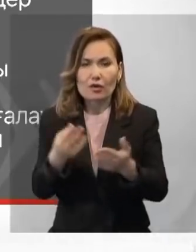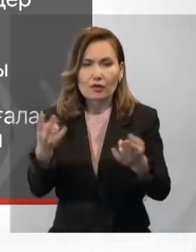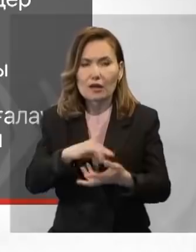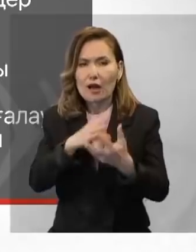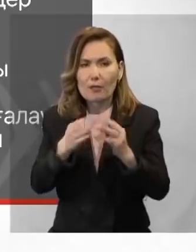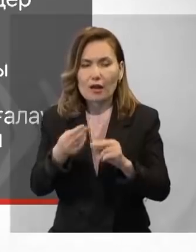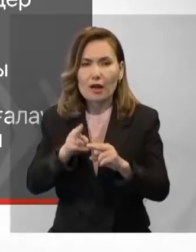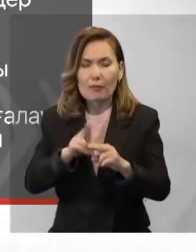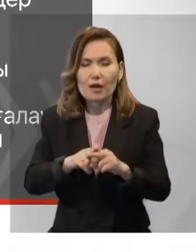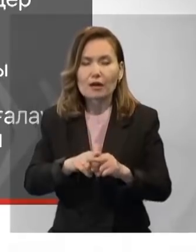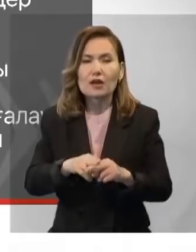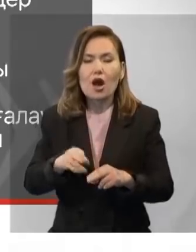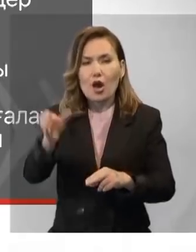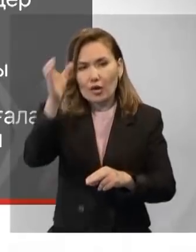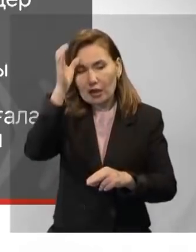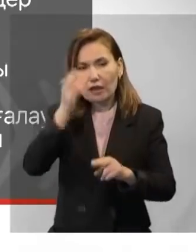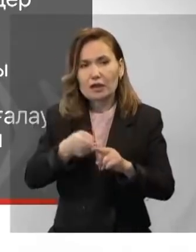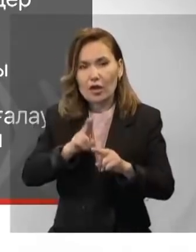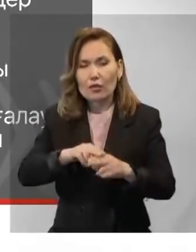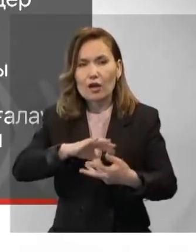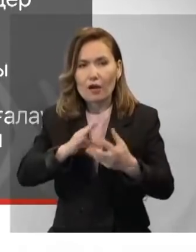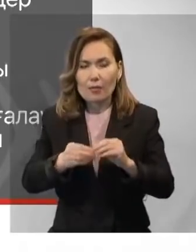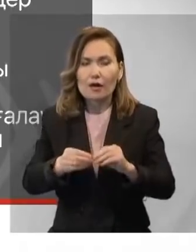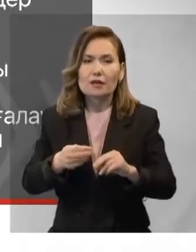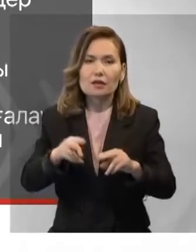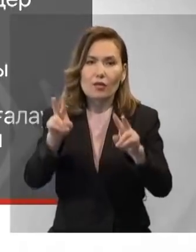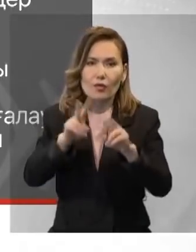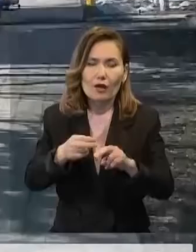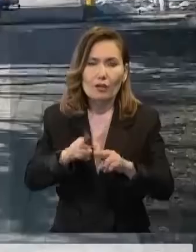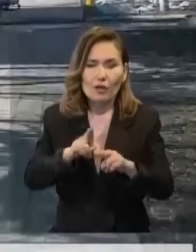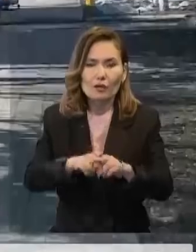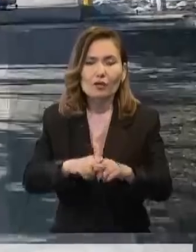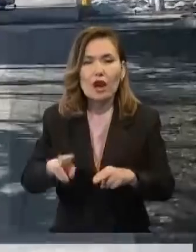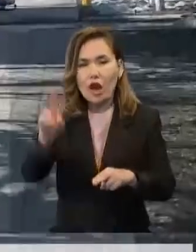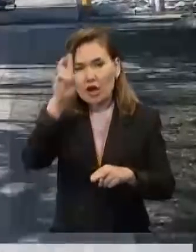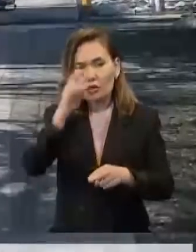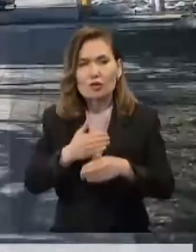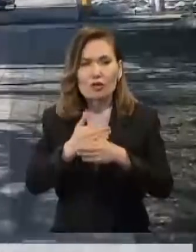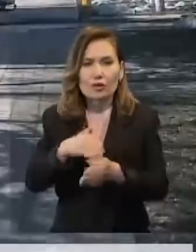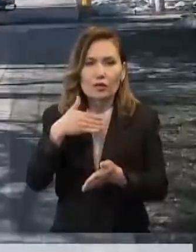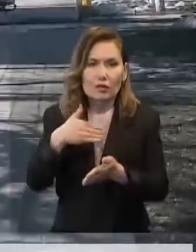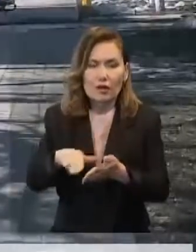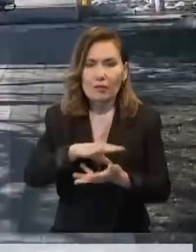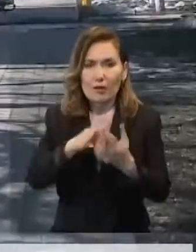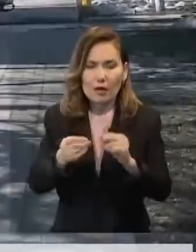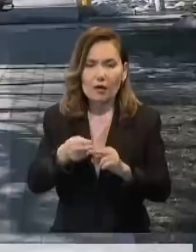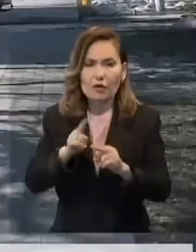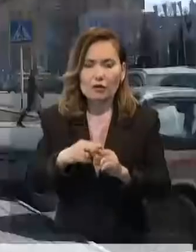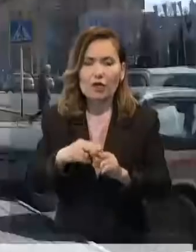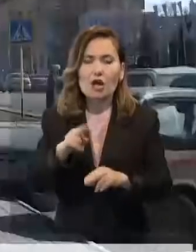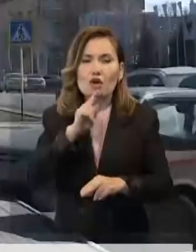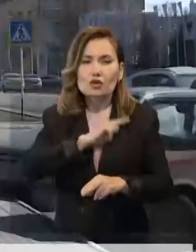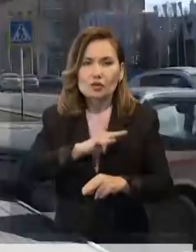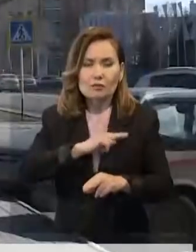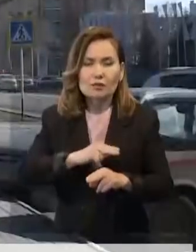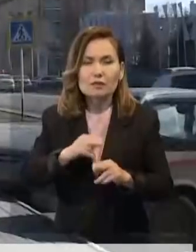Бар айырмашылық біріншісінде ғылыми зерттеу, екіншісінде жыл сайынғы бағалау деген анықтама. Ал биологиялық негіздемені екеуіне де жатқызуға болады.